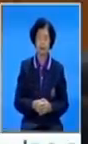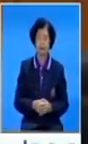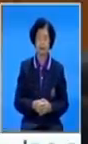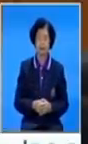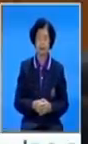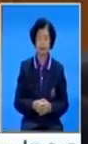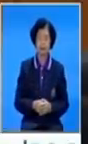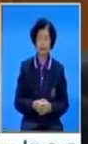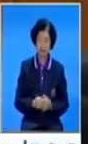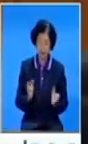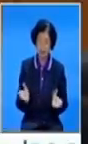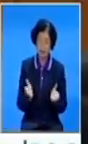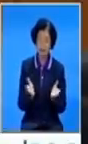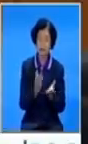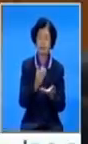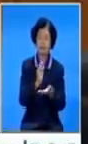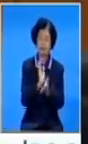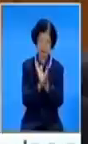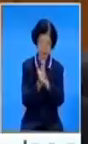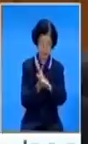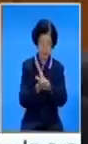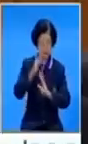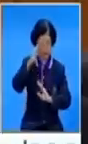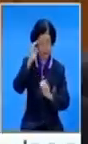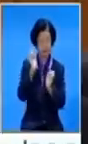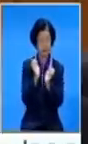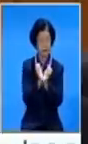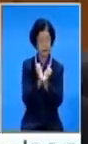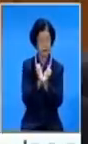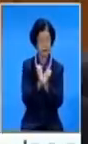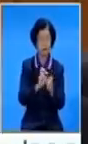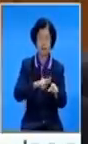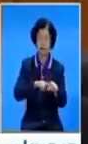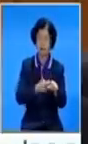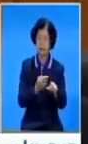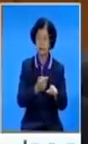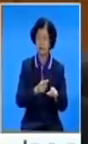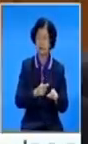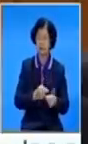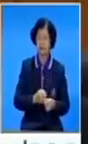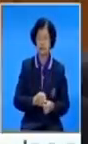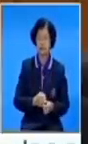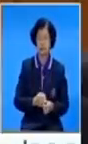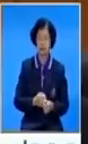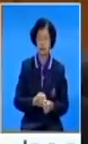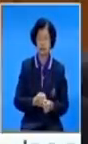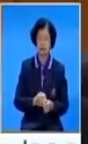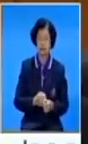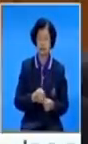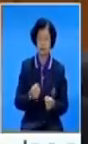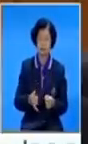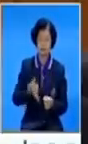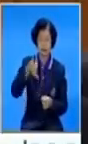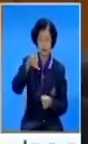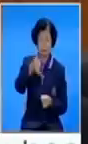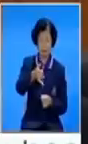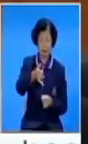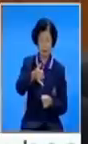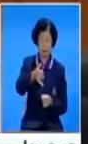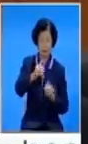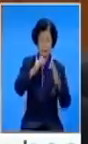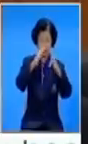การขับเคลื่อนการปฏิรูปตำรวจแม้จะเริ่มต้นจากการขึ้นบันไดโรงพักไปแจ้ง